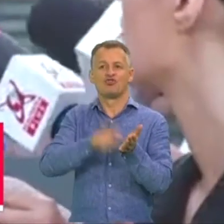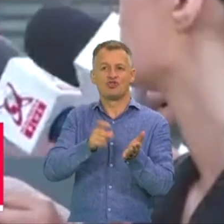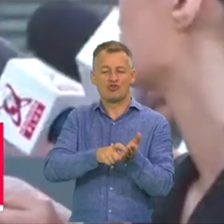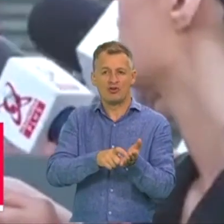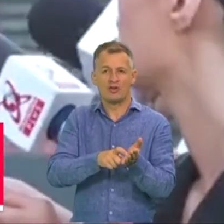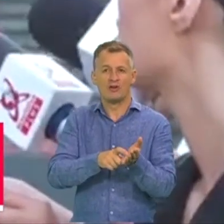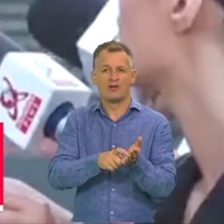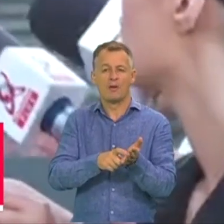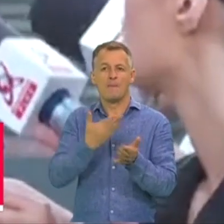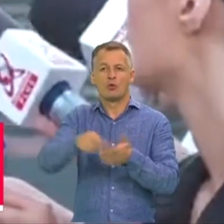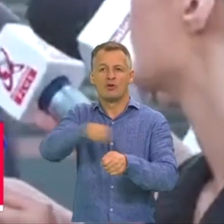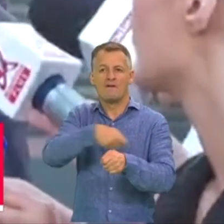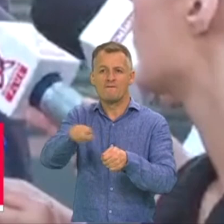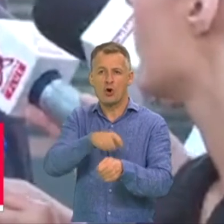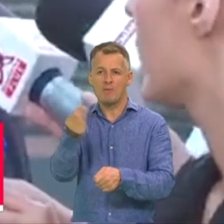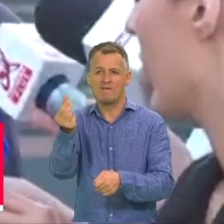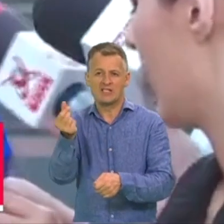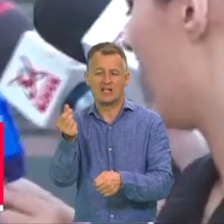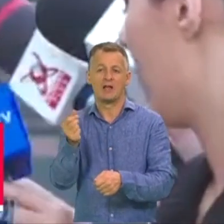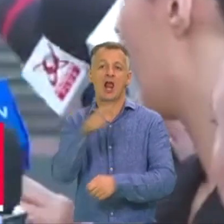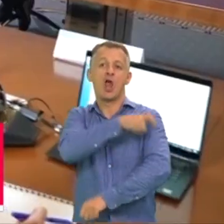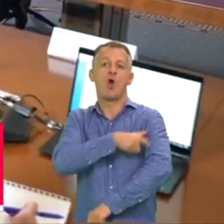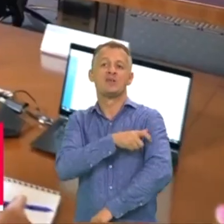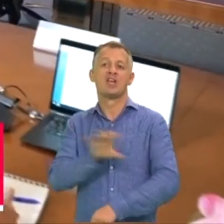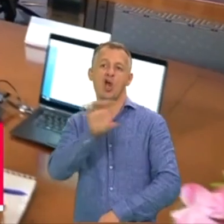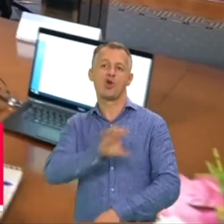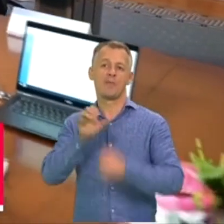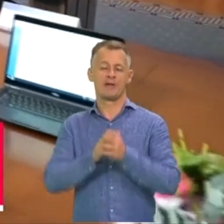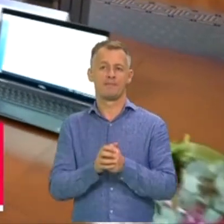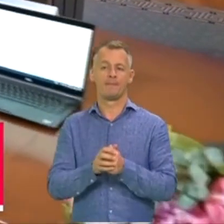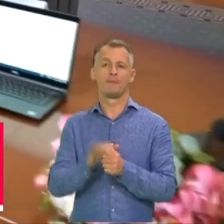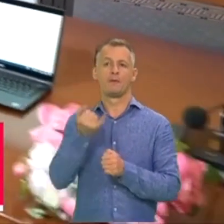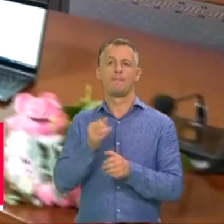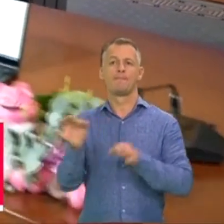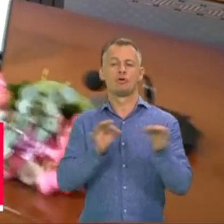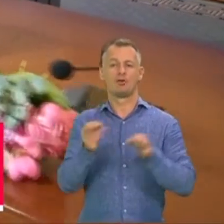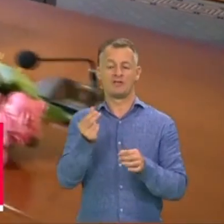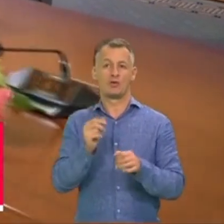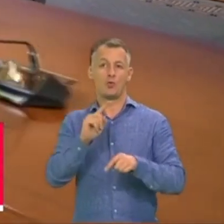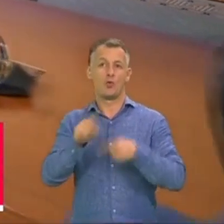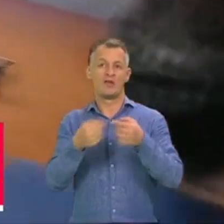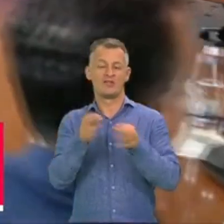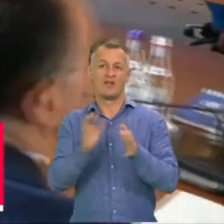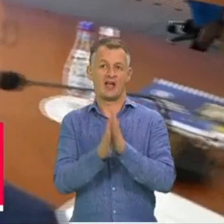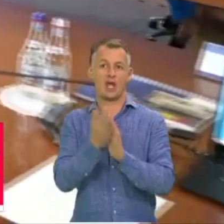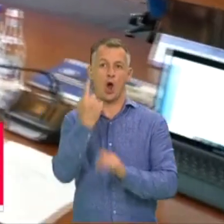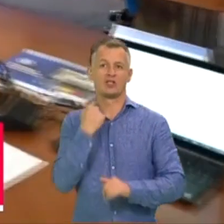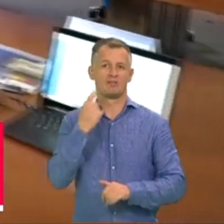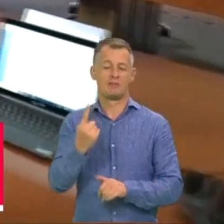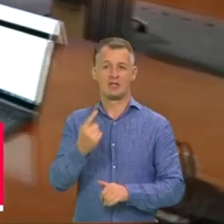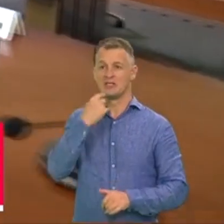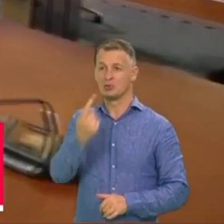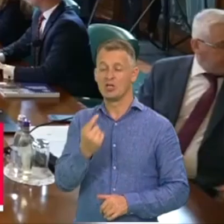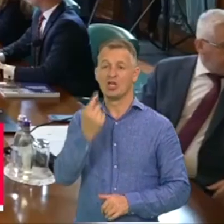de reformă fiscală ale Comisiei. Măsurile fiscale urmează să fie gata într-o săptămână, iar Marcel Ciolacu spune că în cel